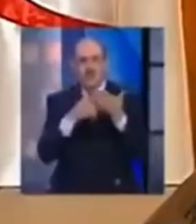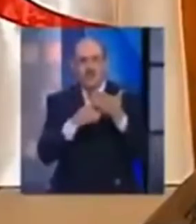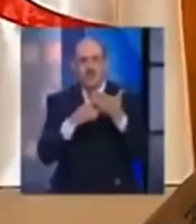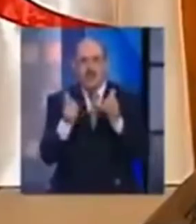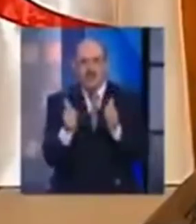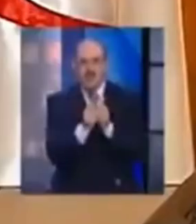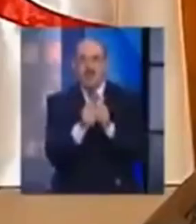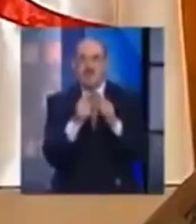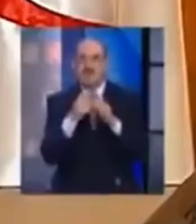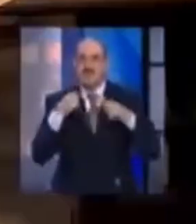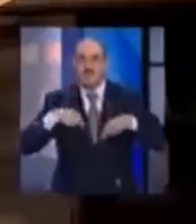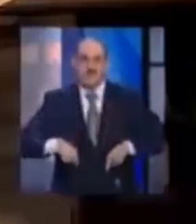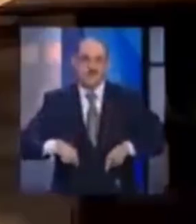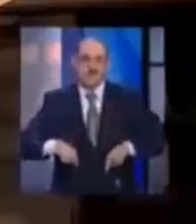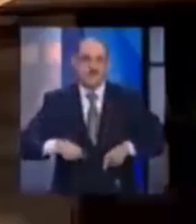الدوله،